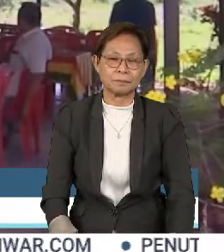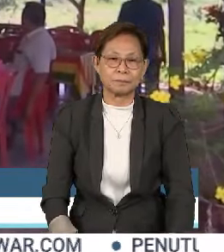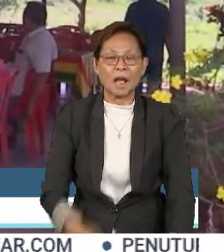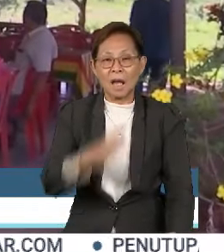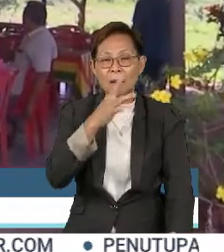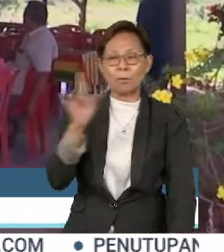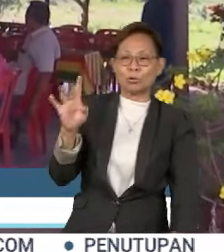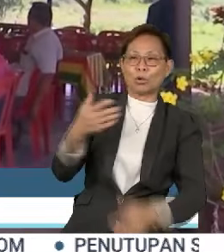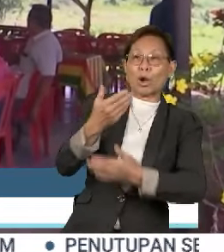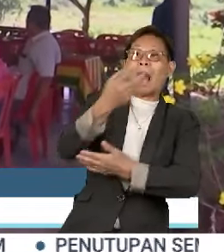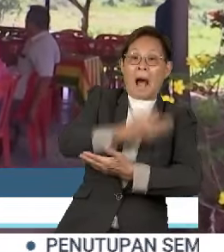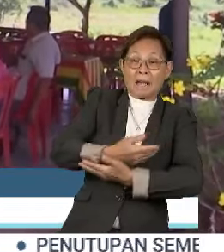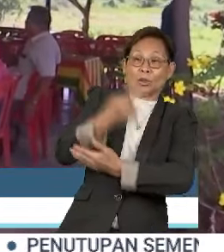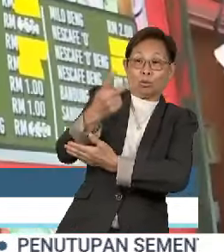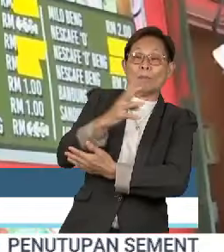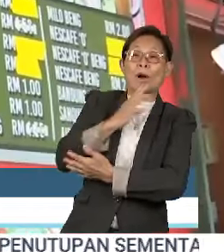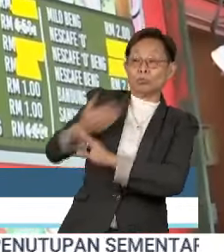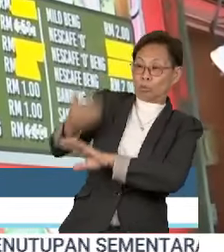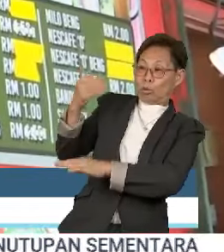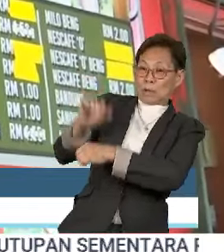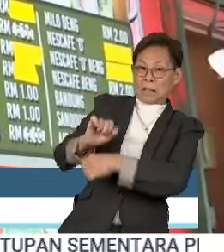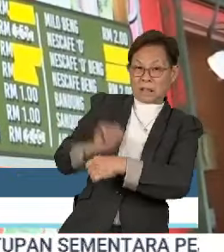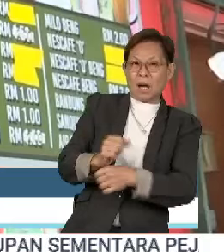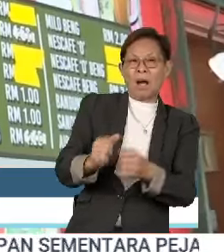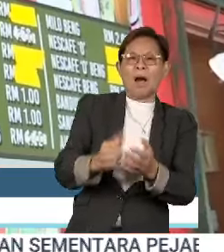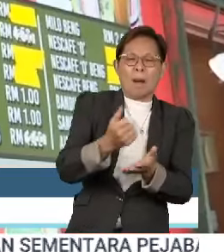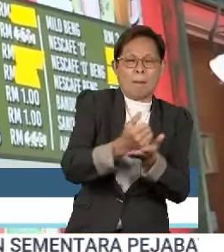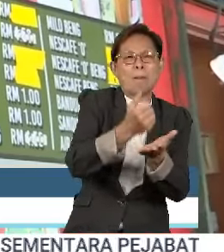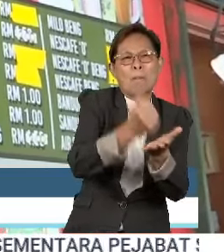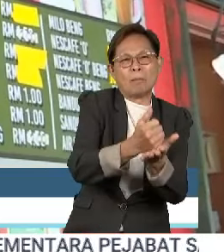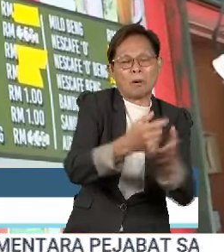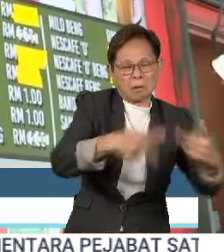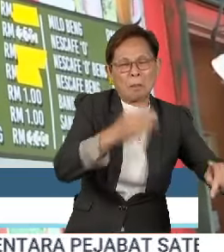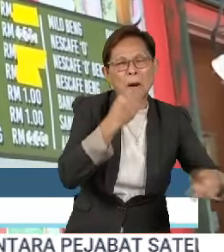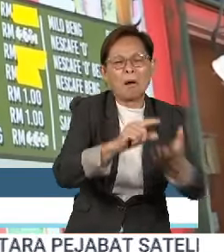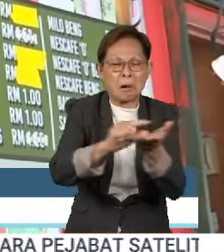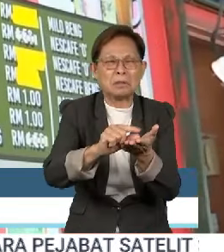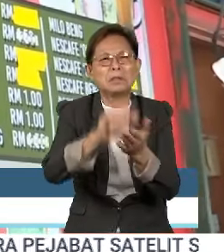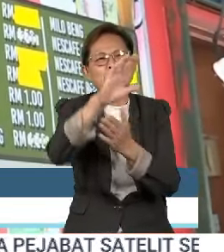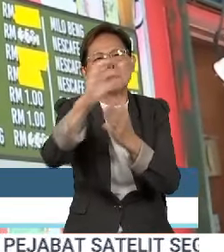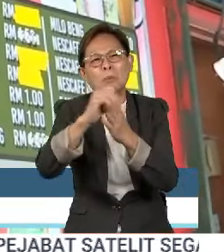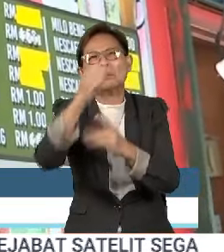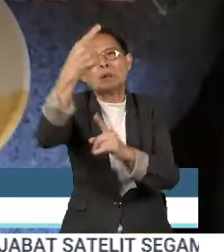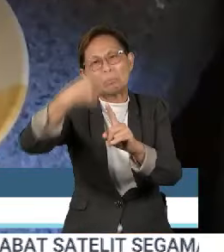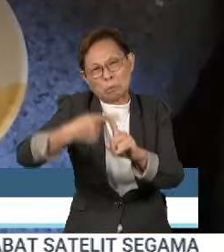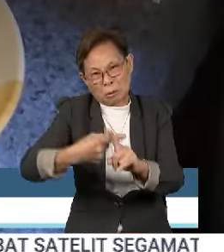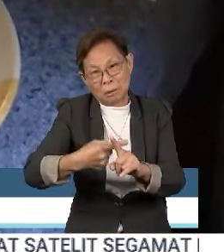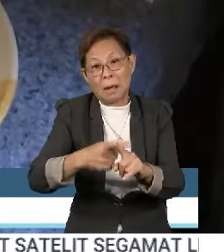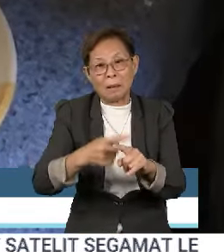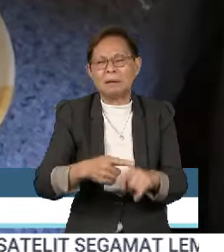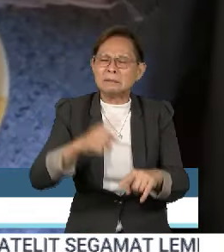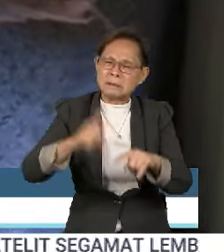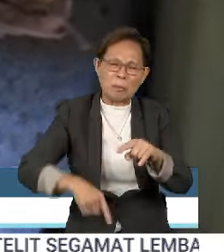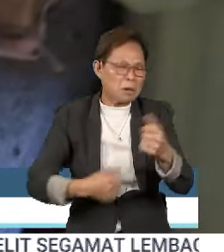Ibu tunggal dua anak itu berkata, sebelum ini dia bekerja sebagai pembantu kedai makan dengan hanya pendapatan RM500 sebulan dan tidak